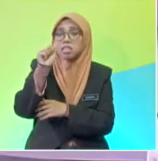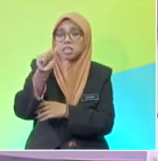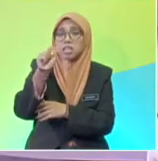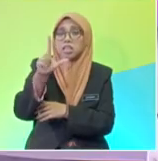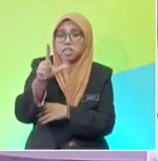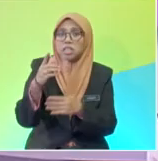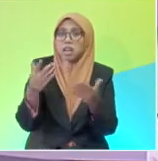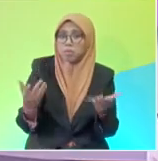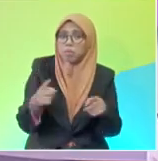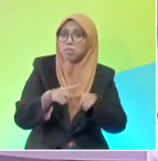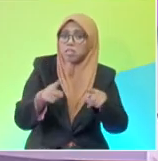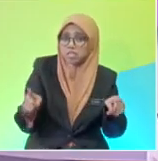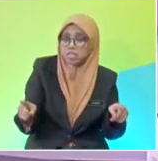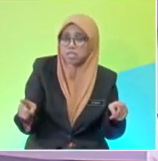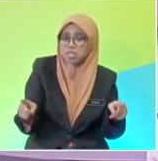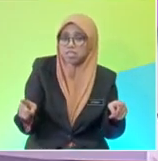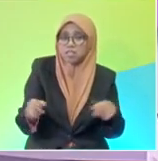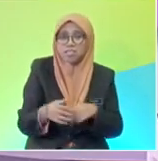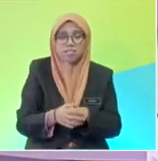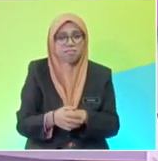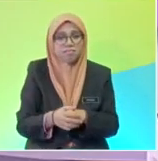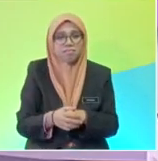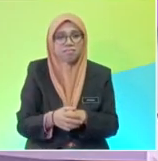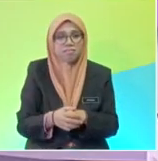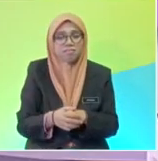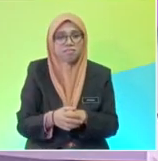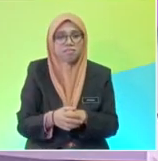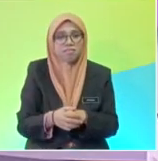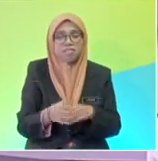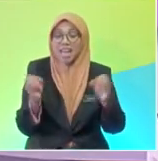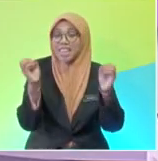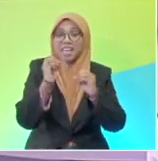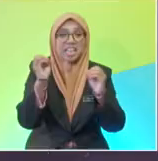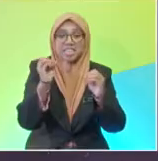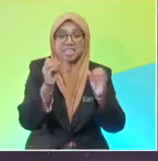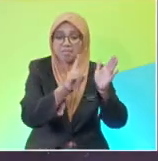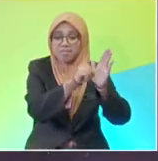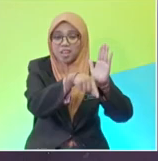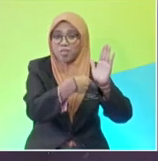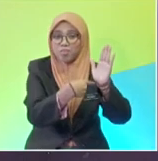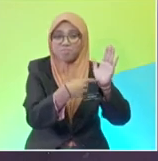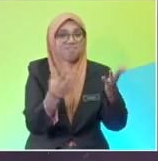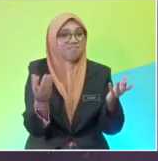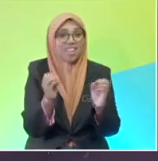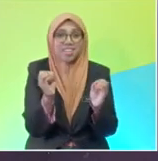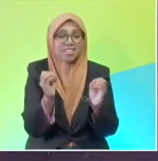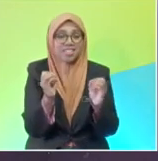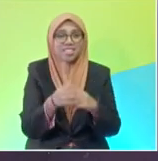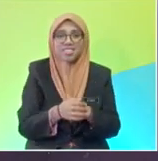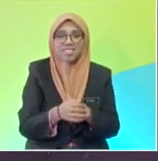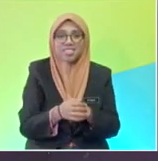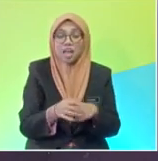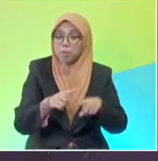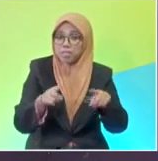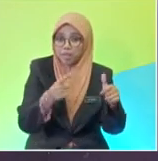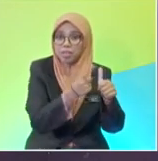pertama, terang sekali. Yang paling terang sekali perbezaannya, tiada jarum. Betul. Perbezaan pertama